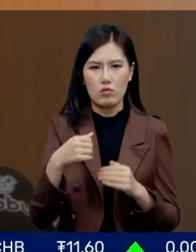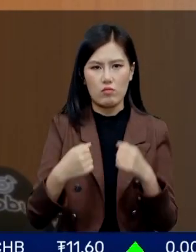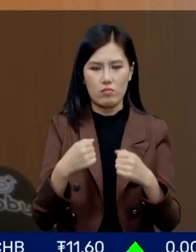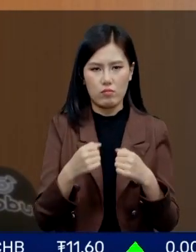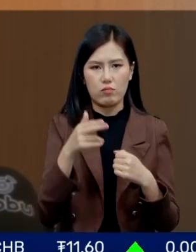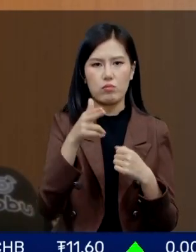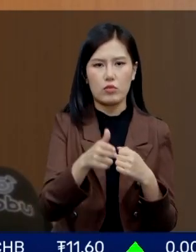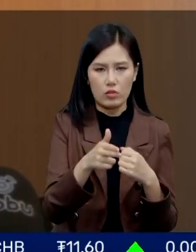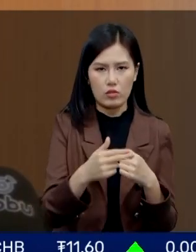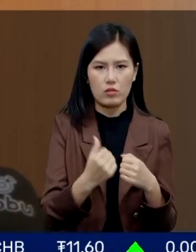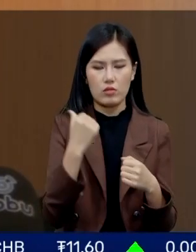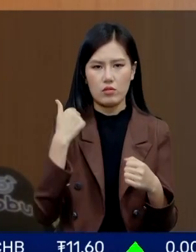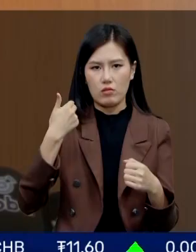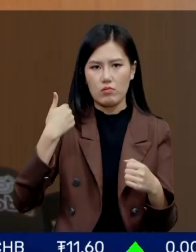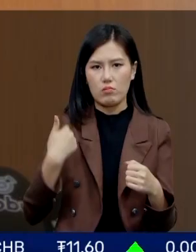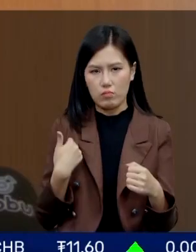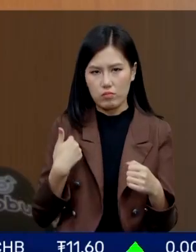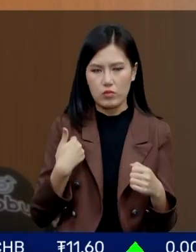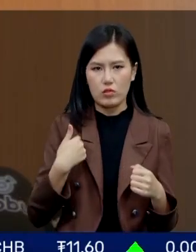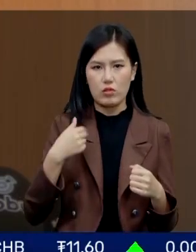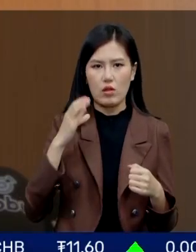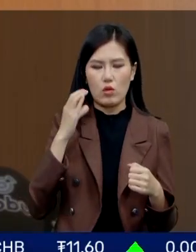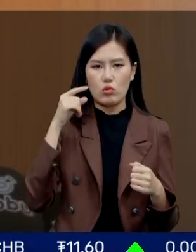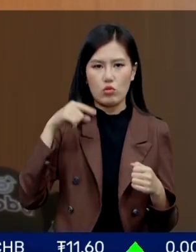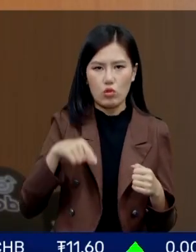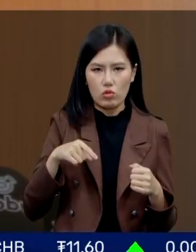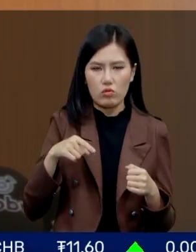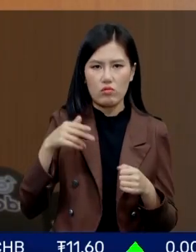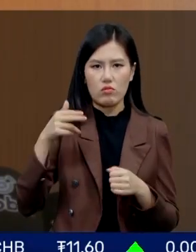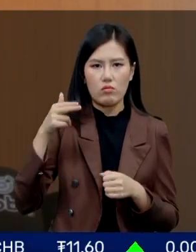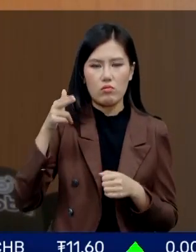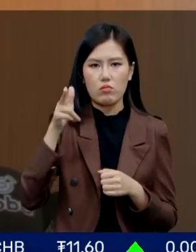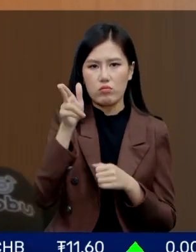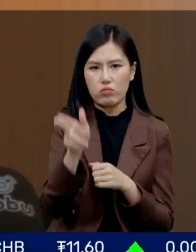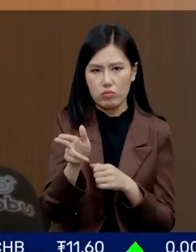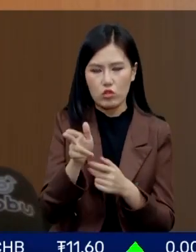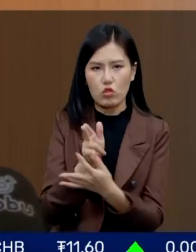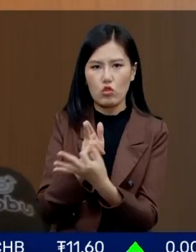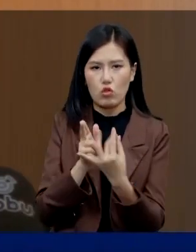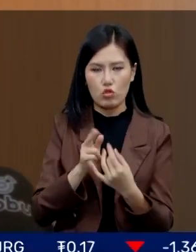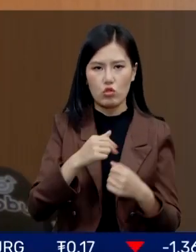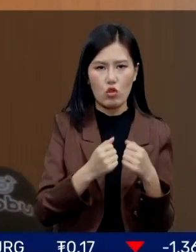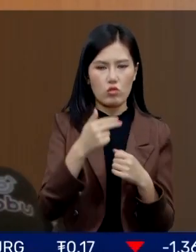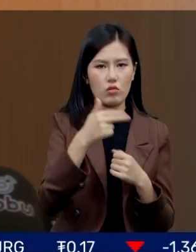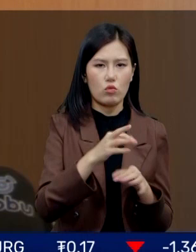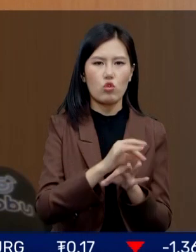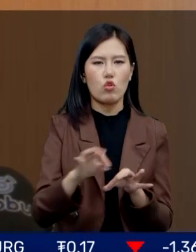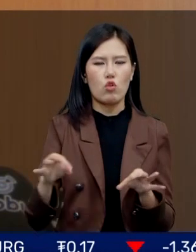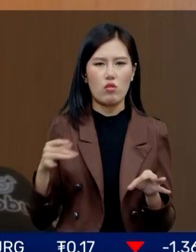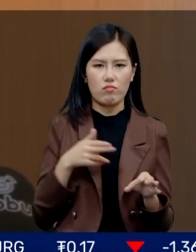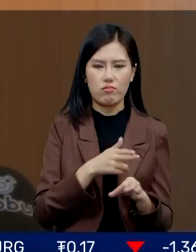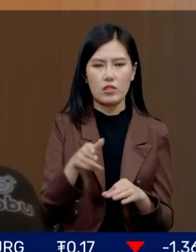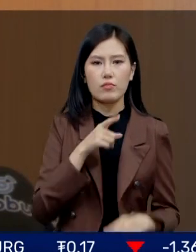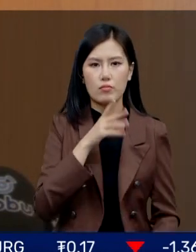хойд хэсэгт, за, зорчигчийн суух хэсэгт бол зорчигчийн суух хэсэг болон жолооч хэсэг рүү харсан байх. За, камерын хяналтын систем